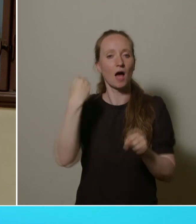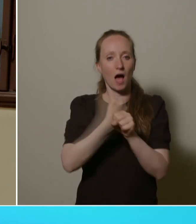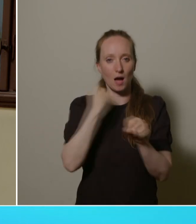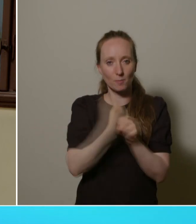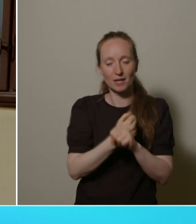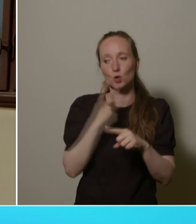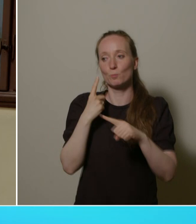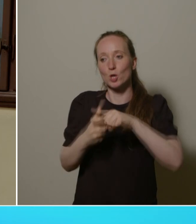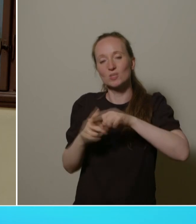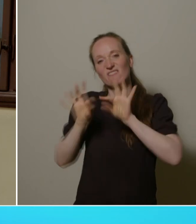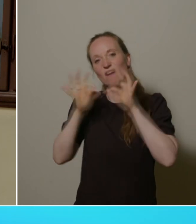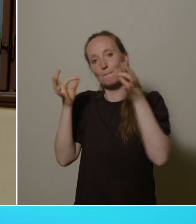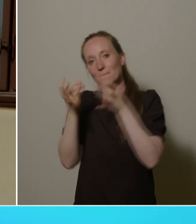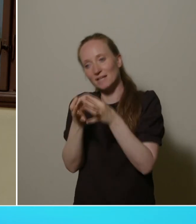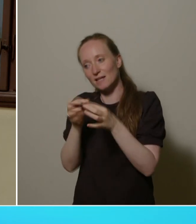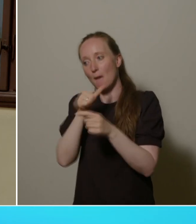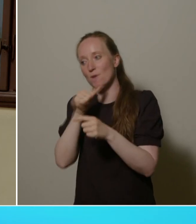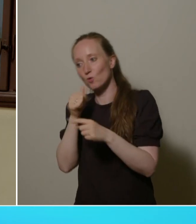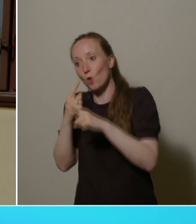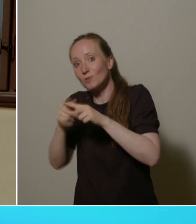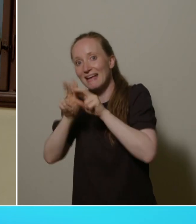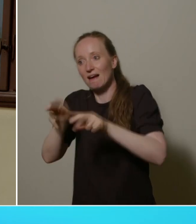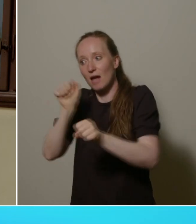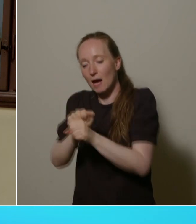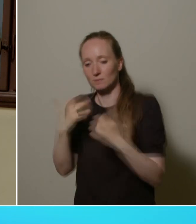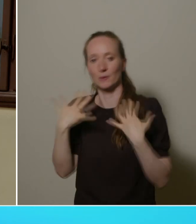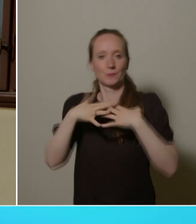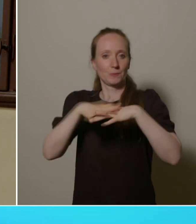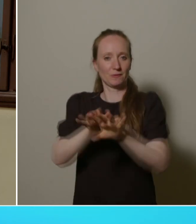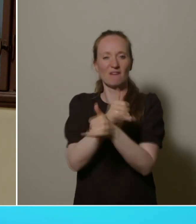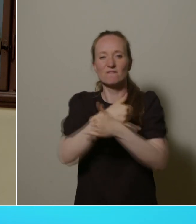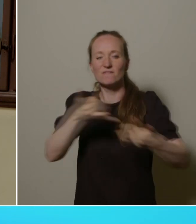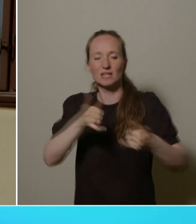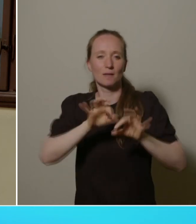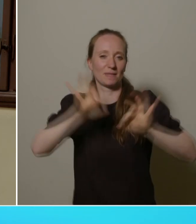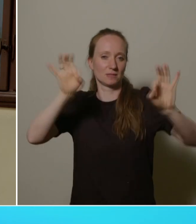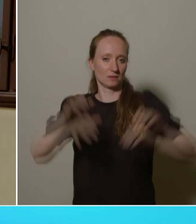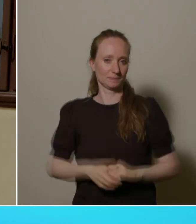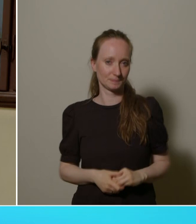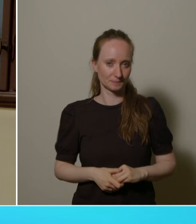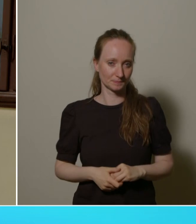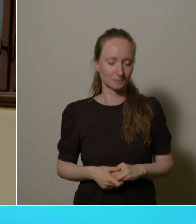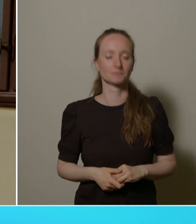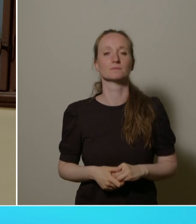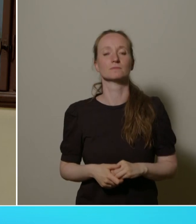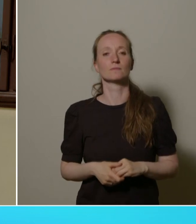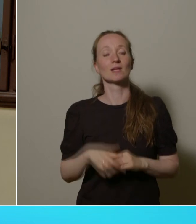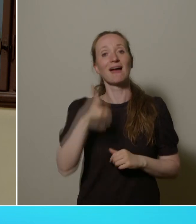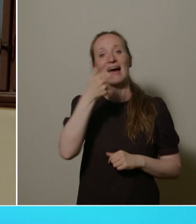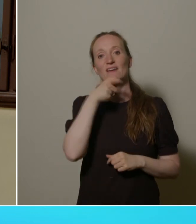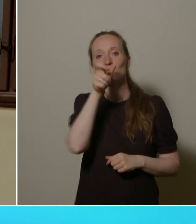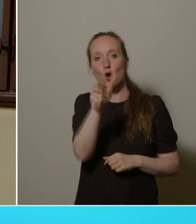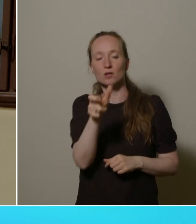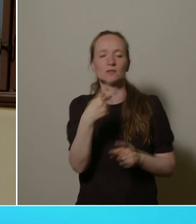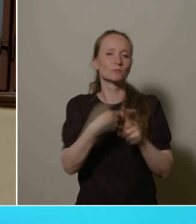Familie, Beruf und Ehrenamt besser vereinbart werden kann. Ein Punkt oder ein Wort, was ich dabei besonders schön